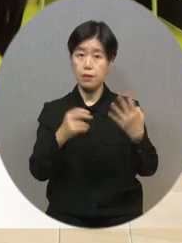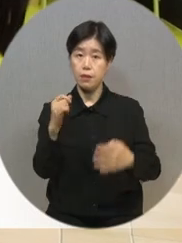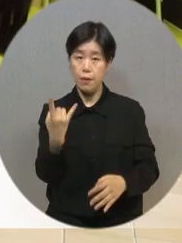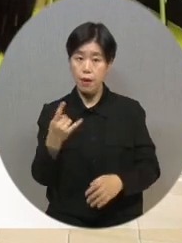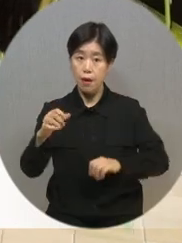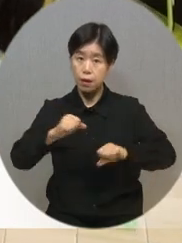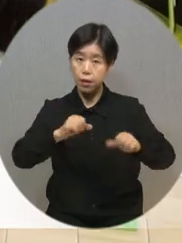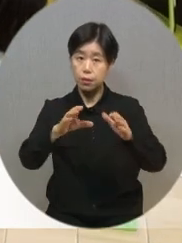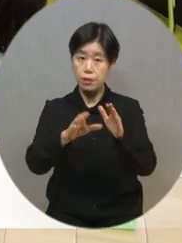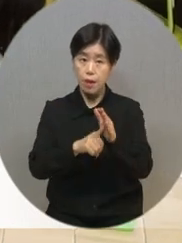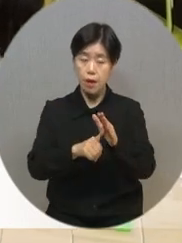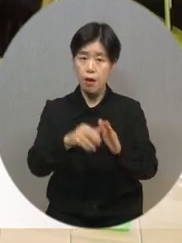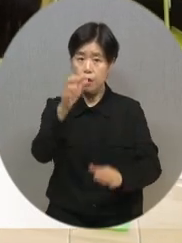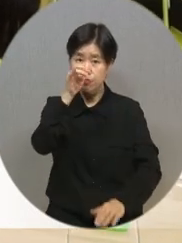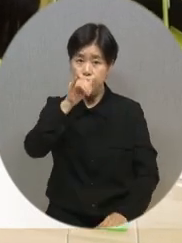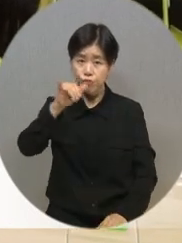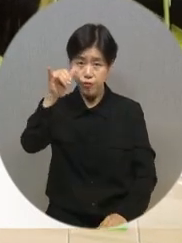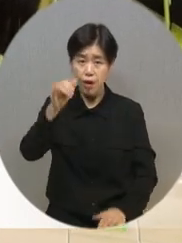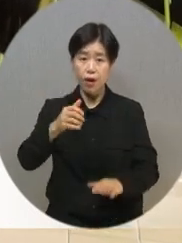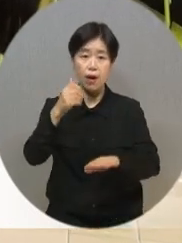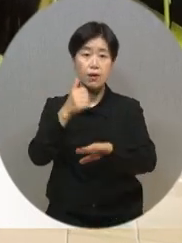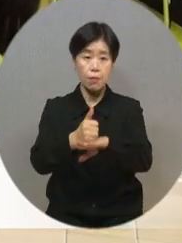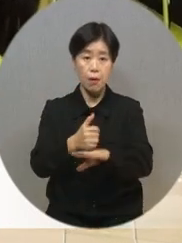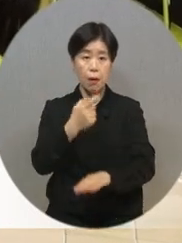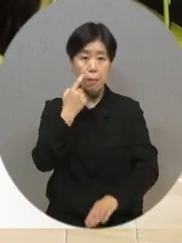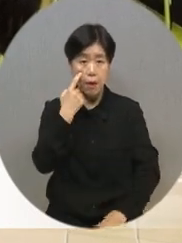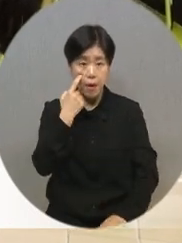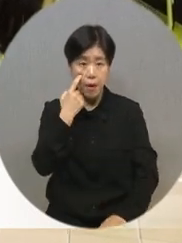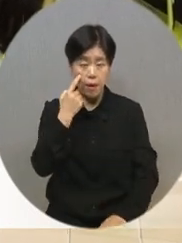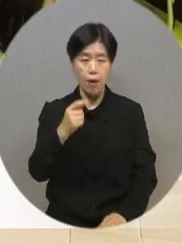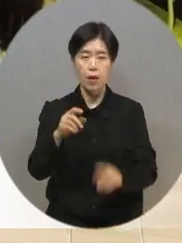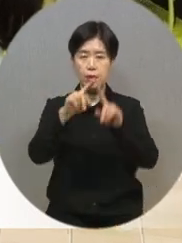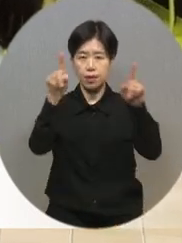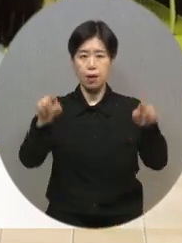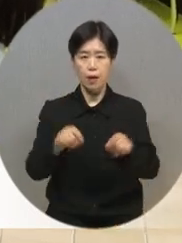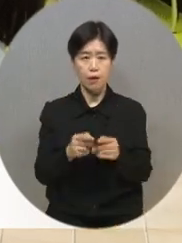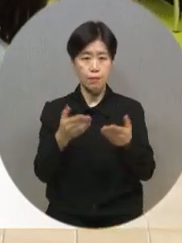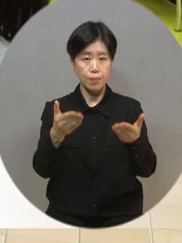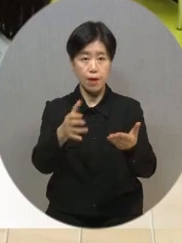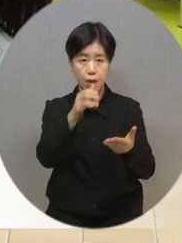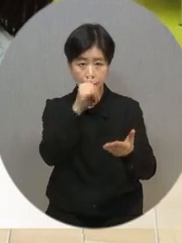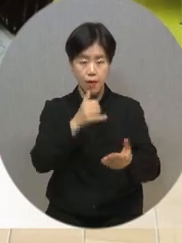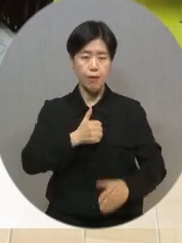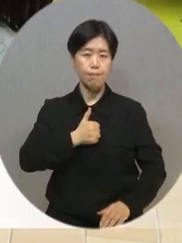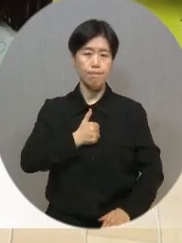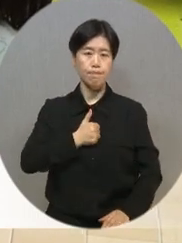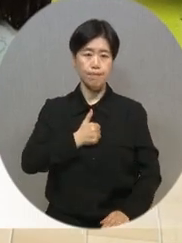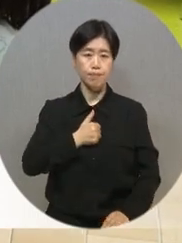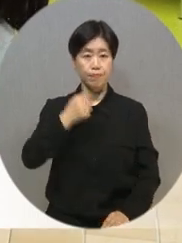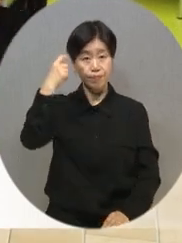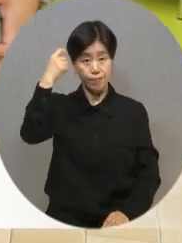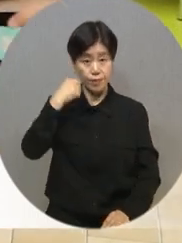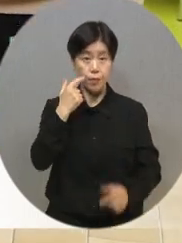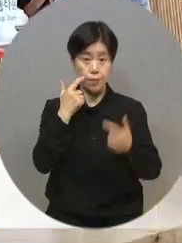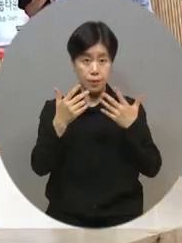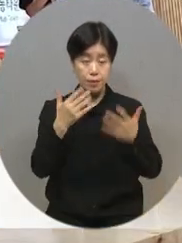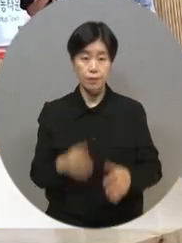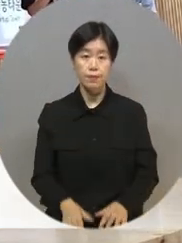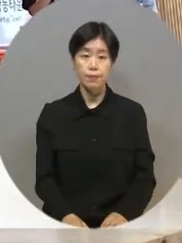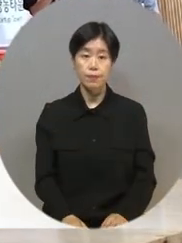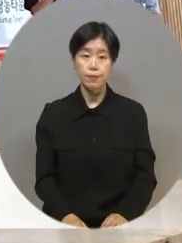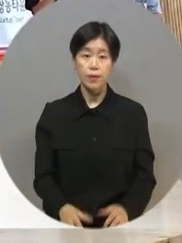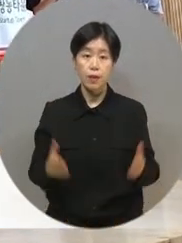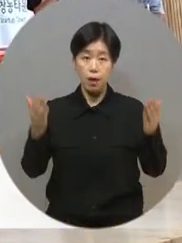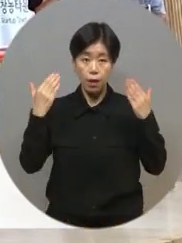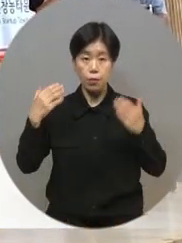활동에서 우수한 성과를 보인 학생들이 전라남도 교육감 표창을 받으며 자부심을 느낄 수 있었다고 전했고,